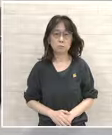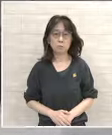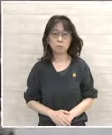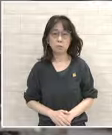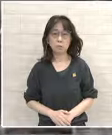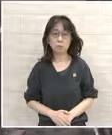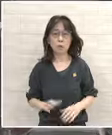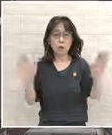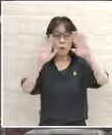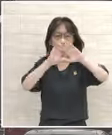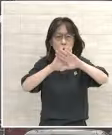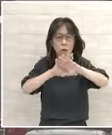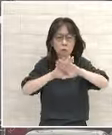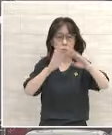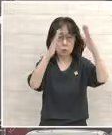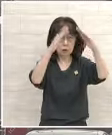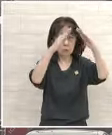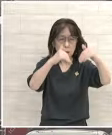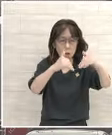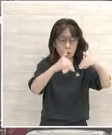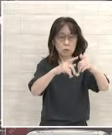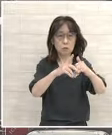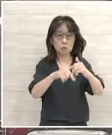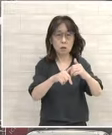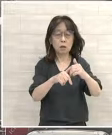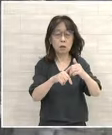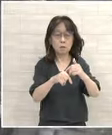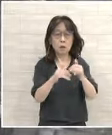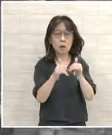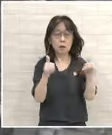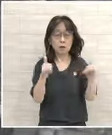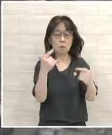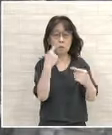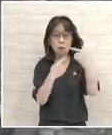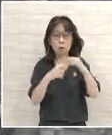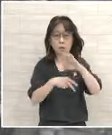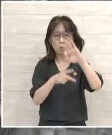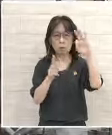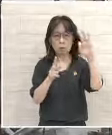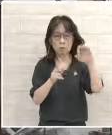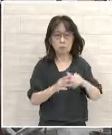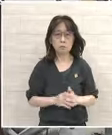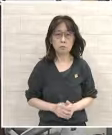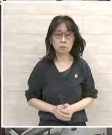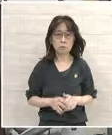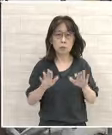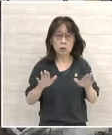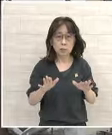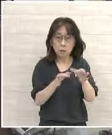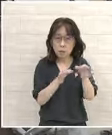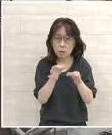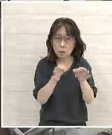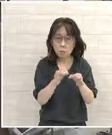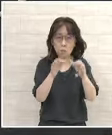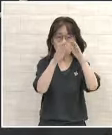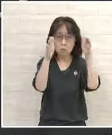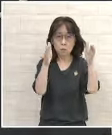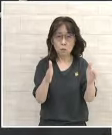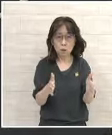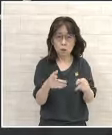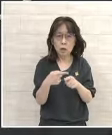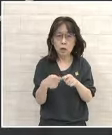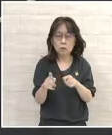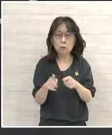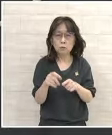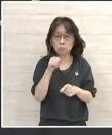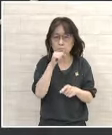夜中に崩落が起きたため、巻き込まれた人はいないということですが、店舗の一部は当面の間臨時休